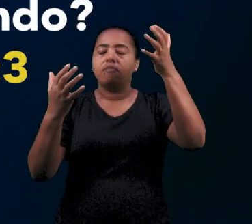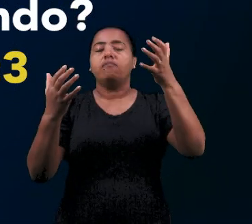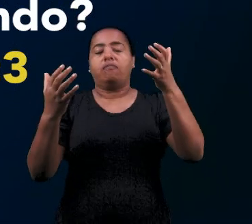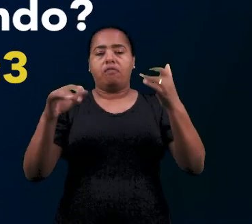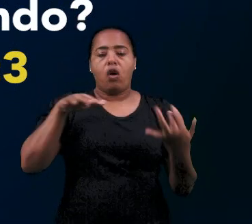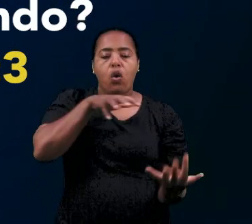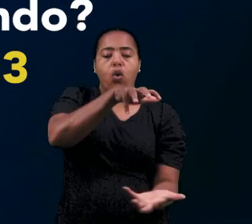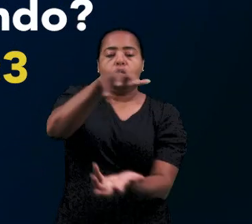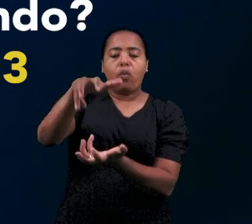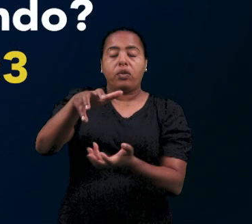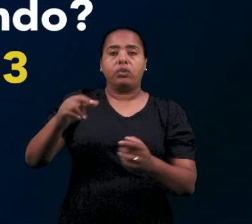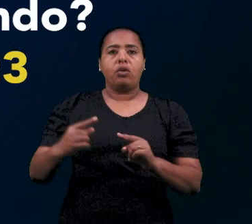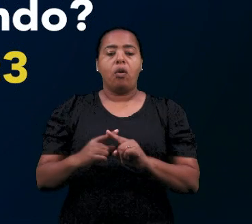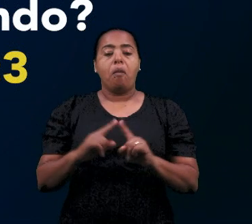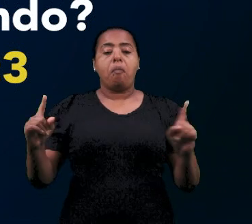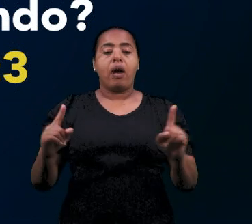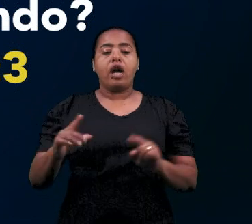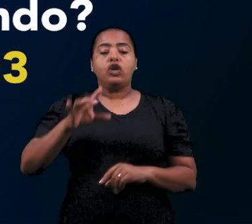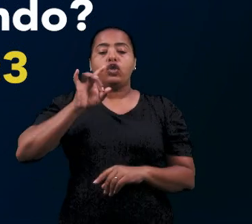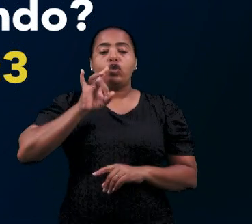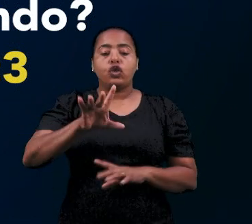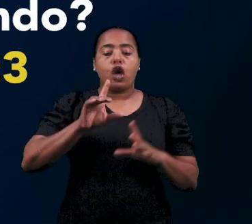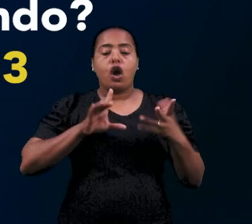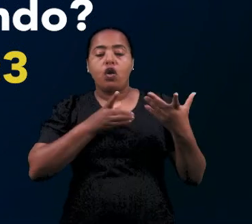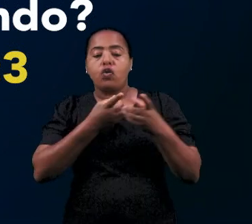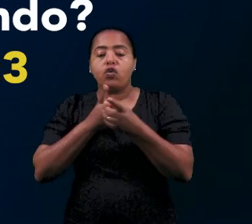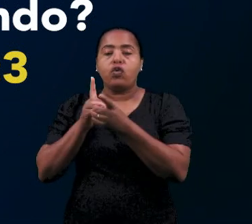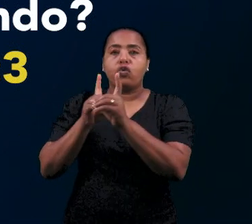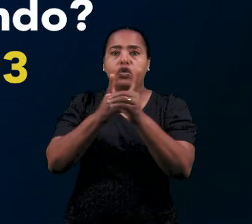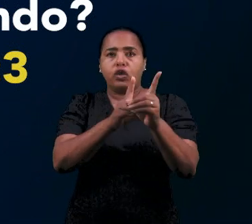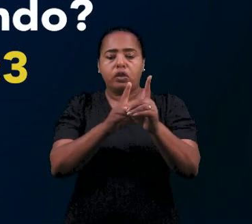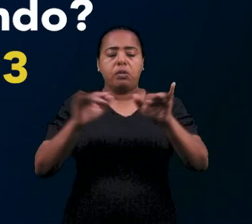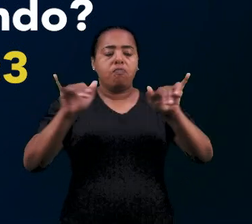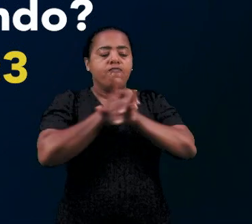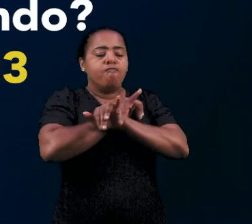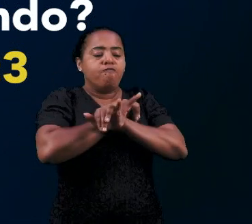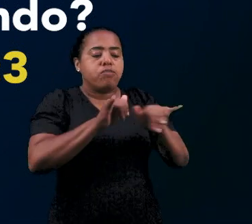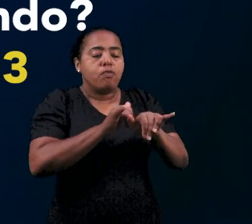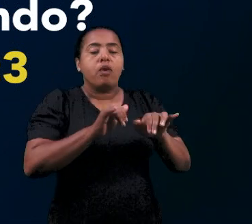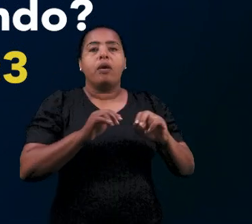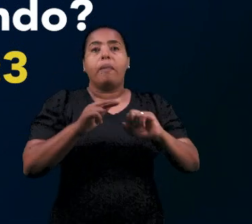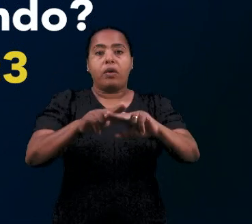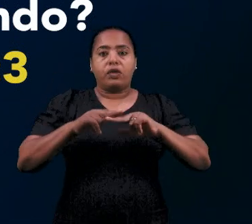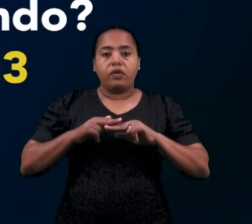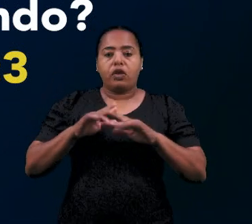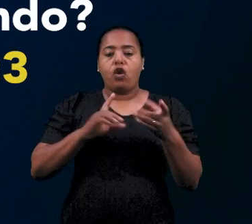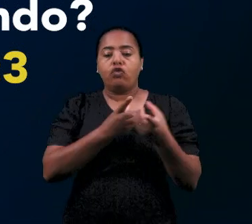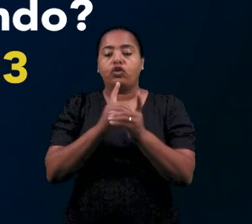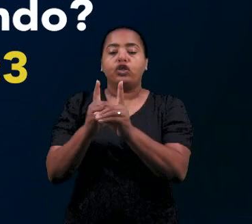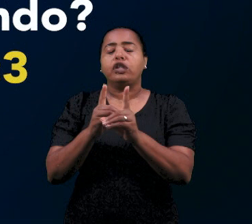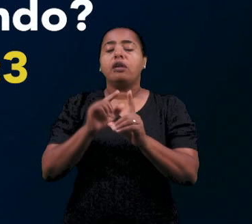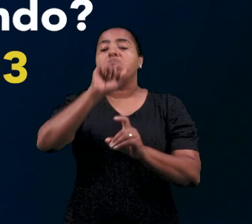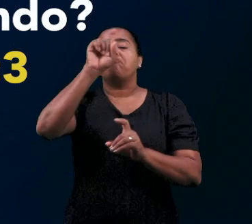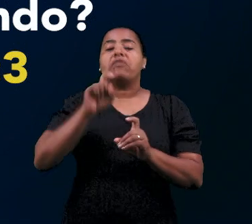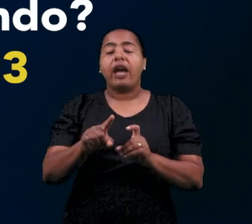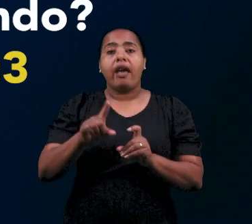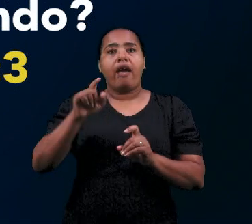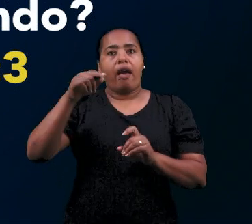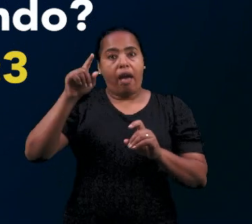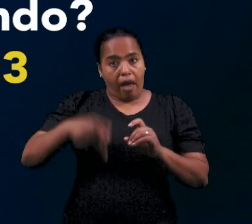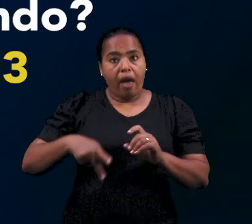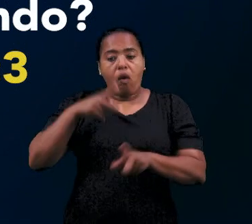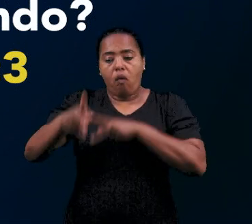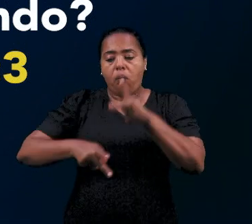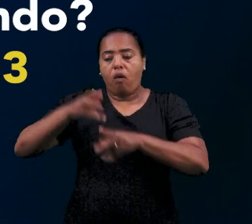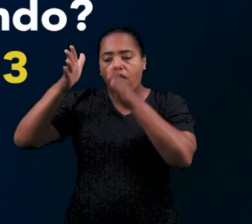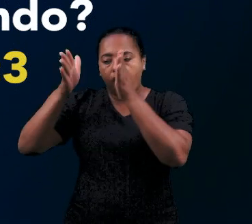les disciples étaient avertis, car les disciples sont l'Église. Et l'Église, elle, par la révélation